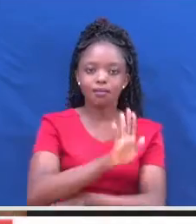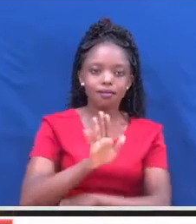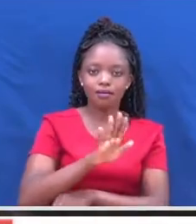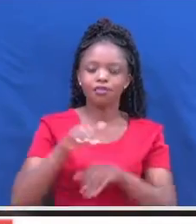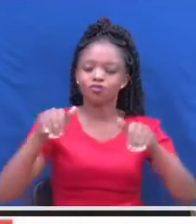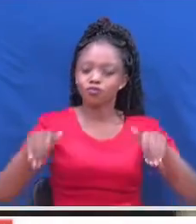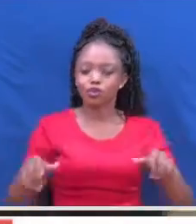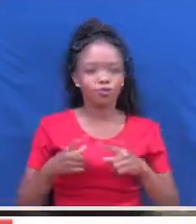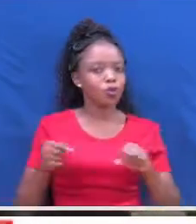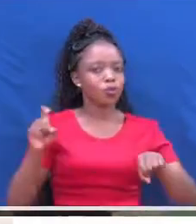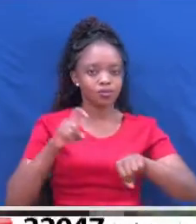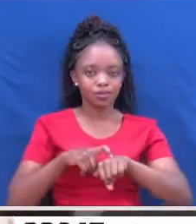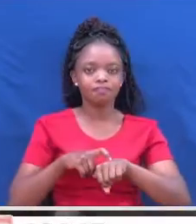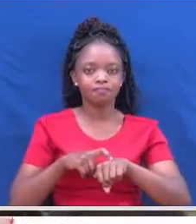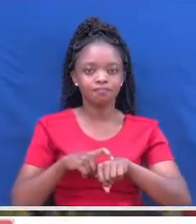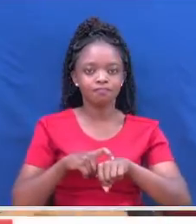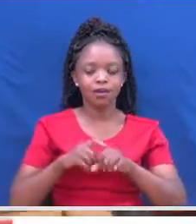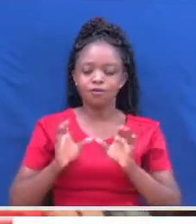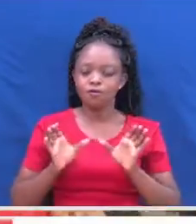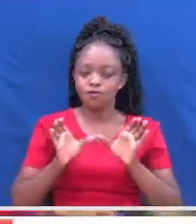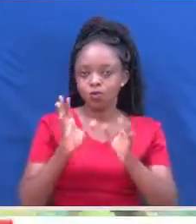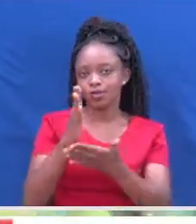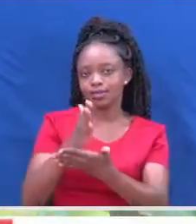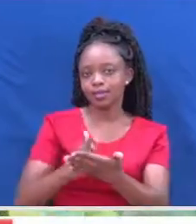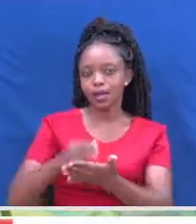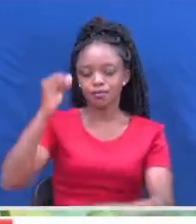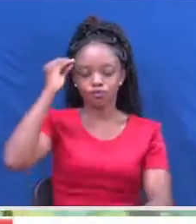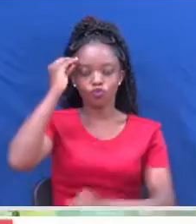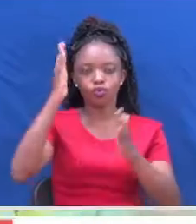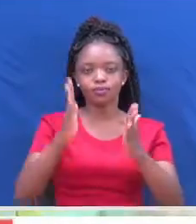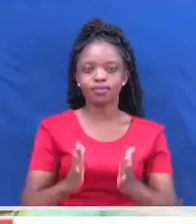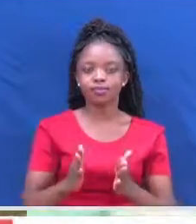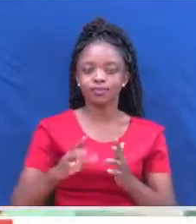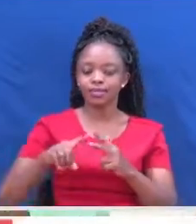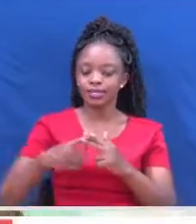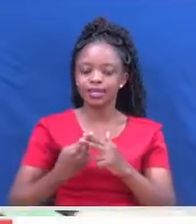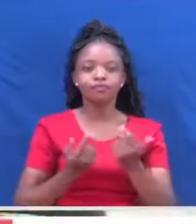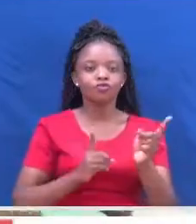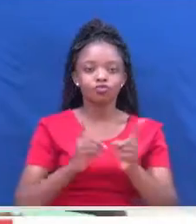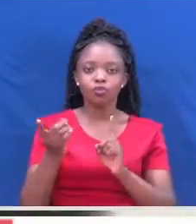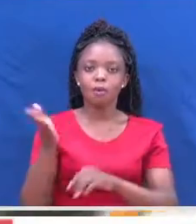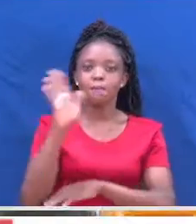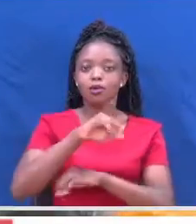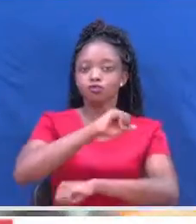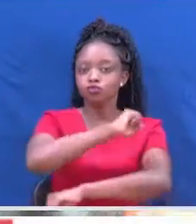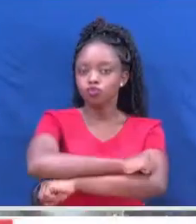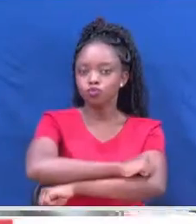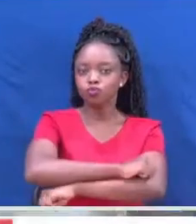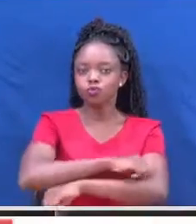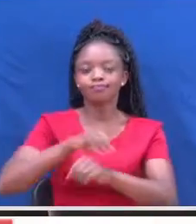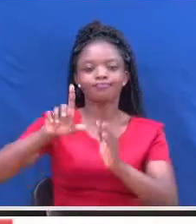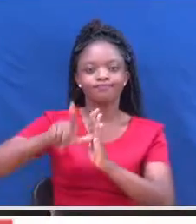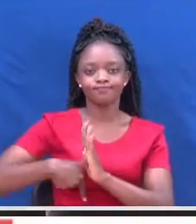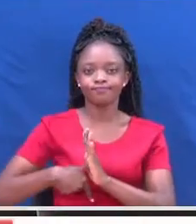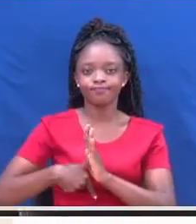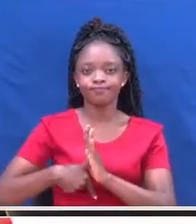hayo kuwasili vituoni viliwalazimu baadhi ya wanafunzi kuanza safari yao na kufika shuleni kama wamechelewa.